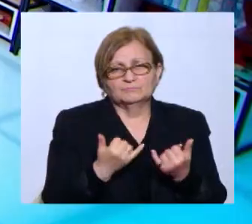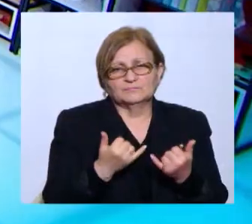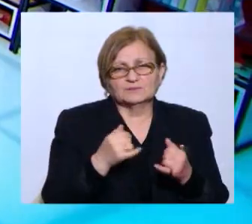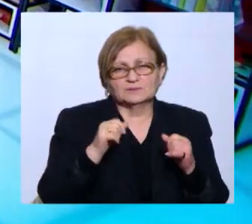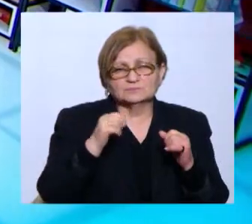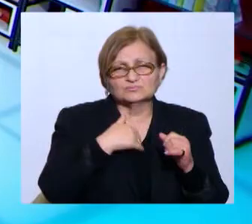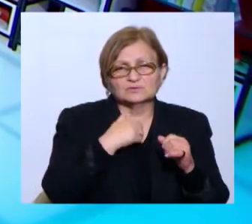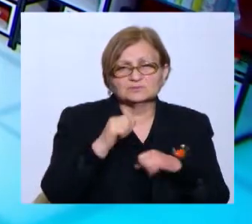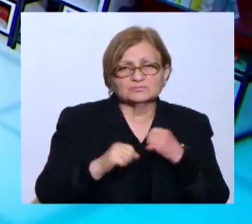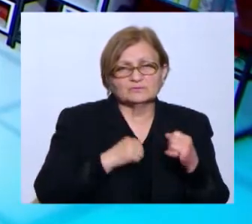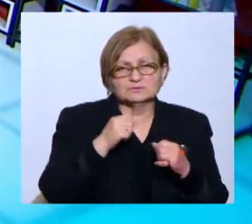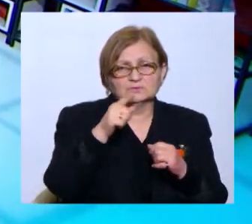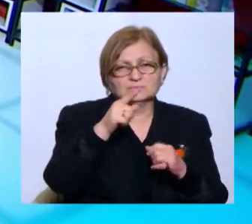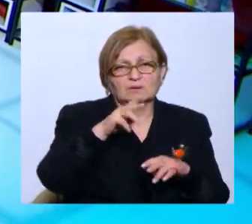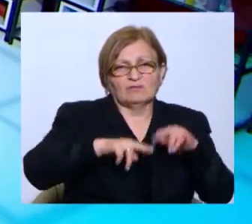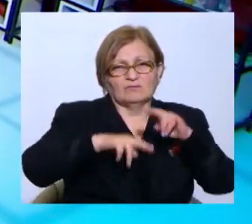აგება.